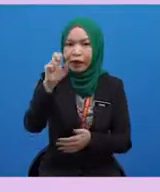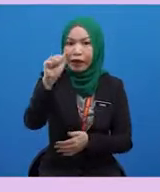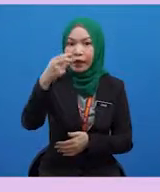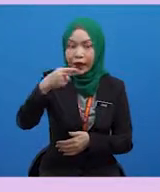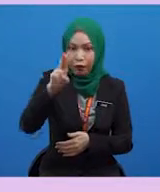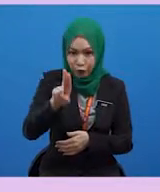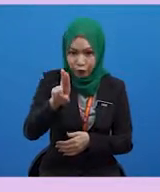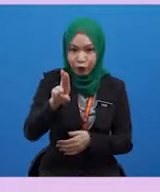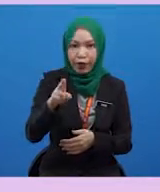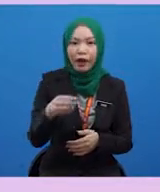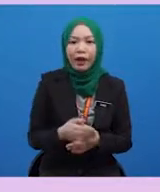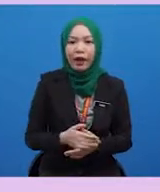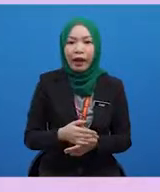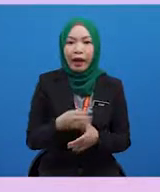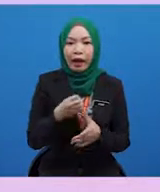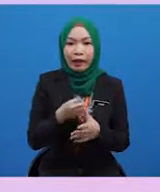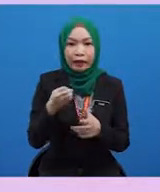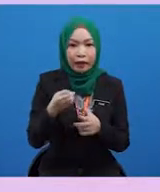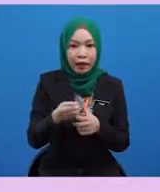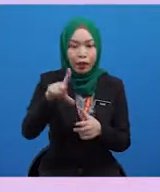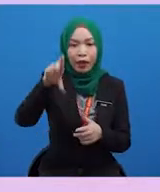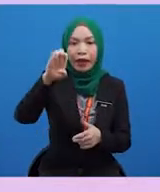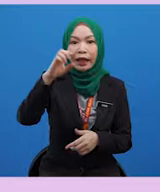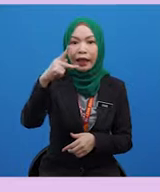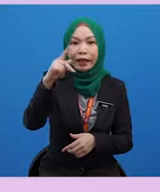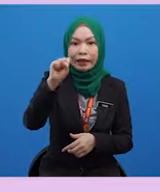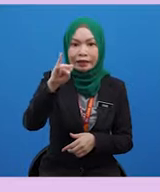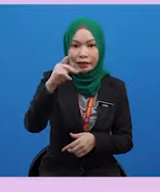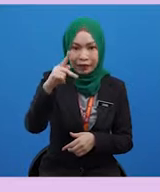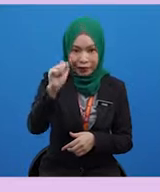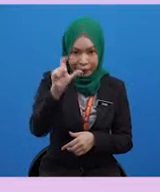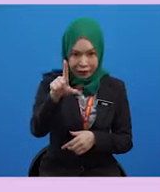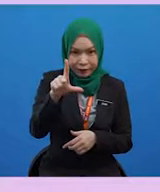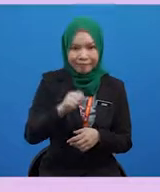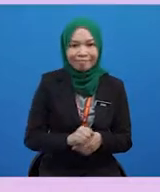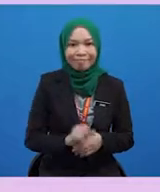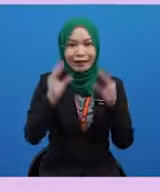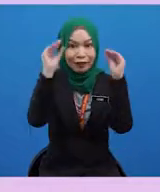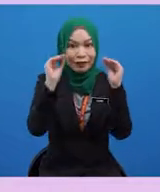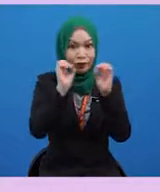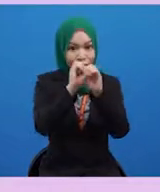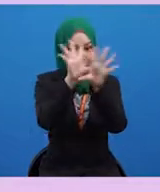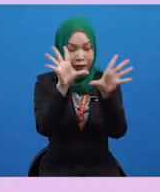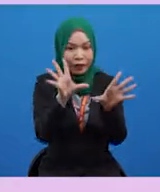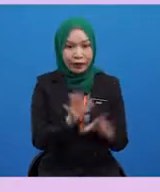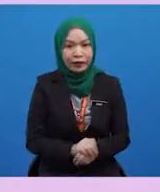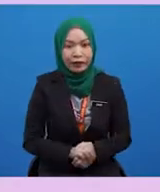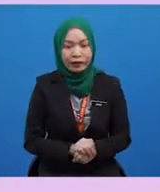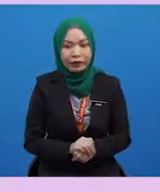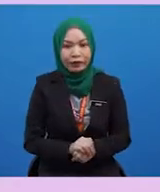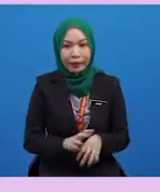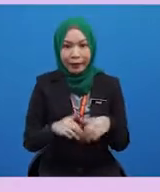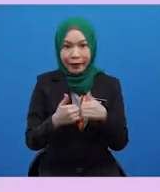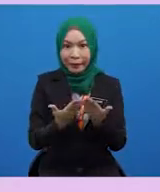bahasa dan aspek leksikal iaitu perkataan yang digunakan. Cikgu terangkan dahulu hubungan dari aspek tata